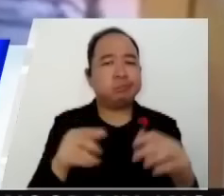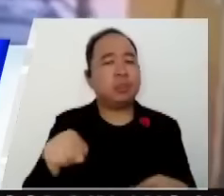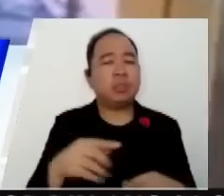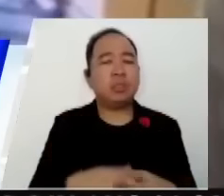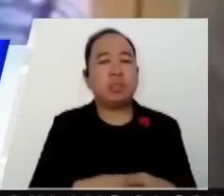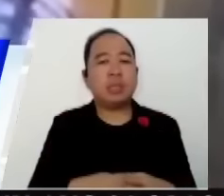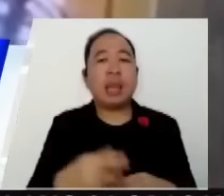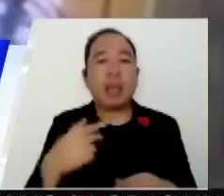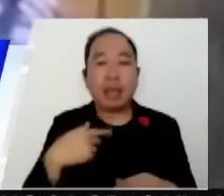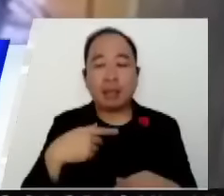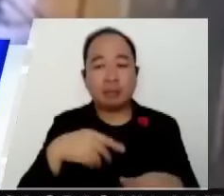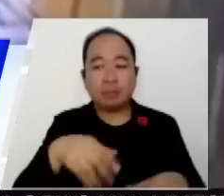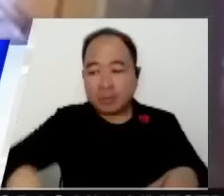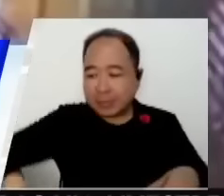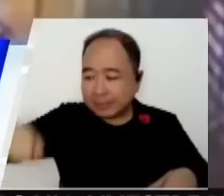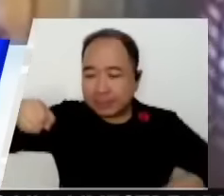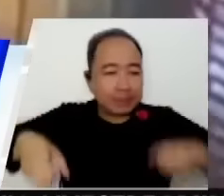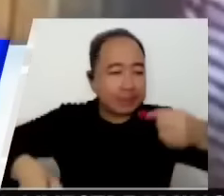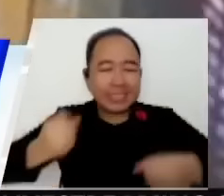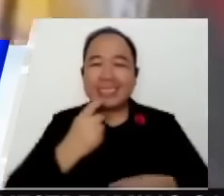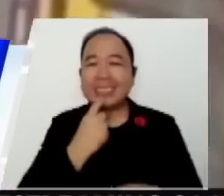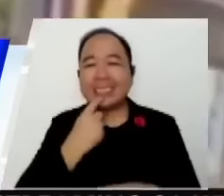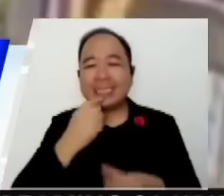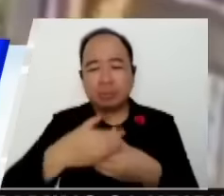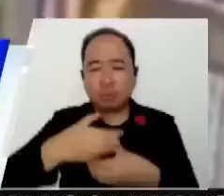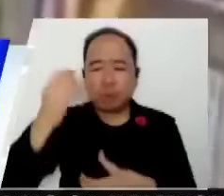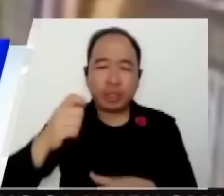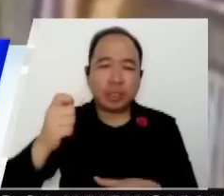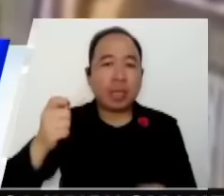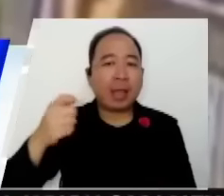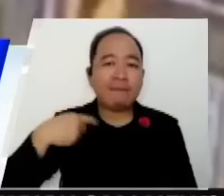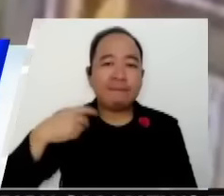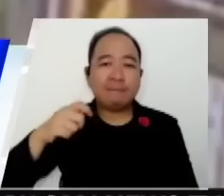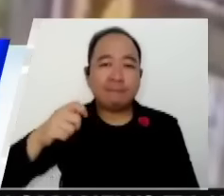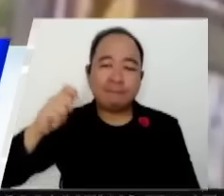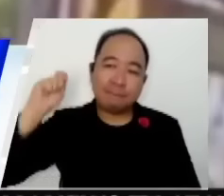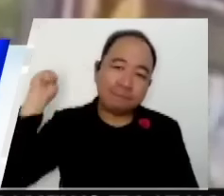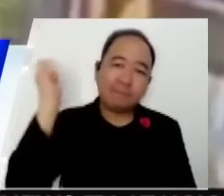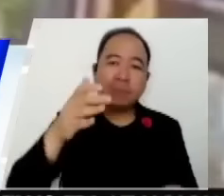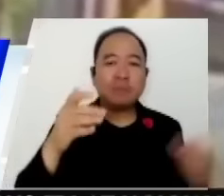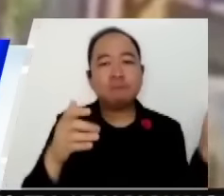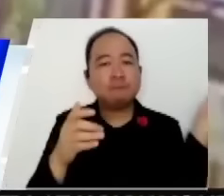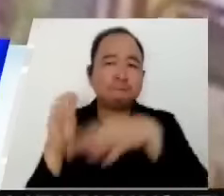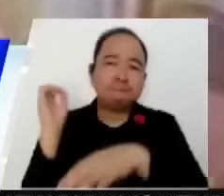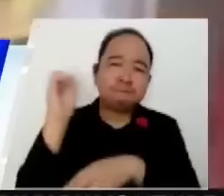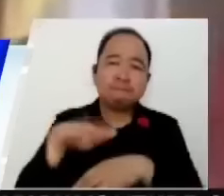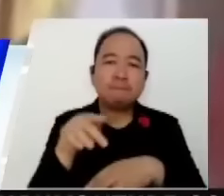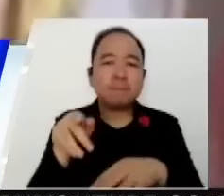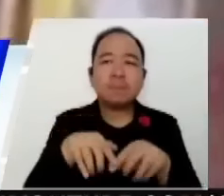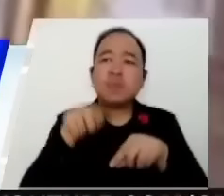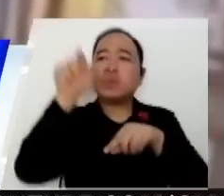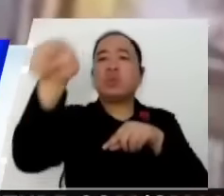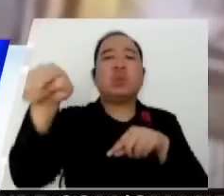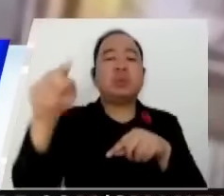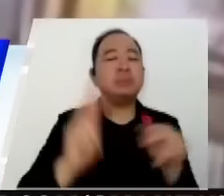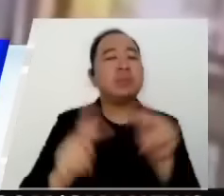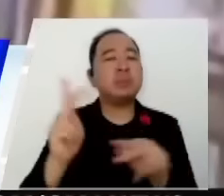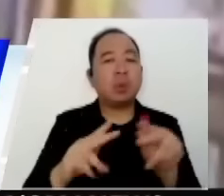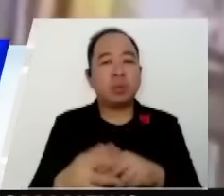ng bote ng alak ang mga lalaki, saka ito pinagbabato sa mga residente sa kabilang bahagi ng kalye.